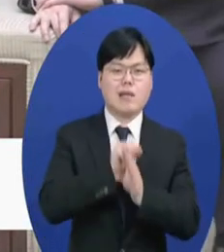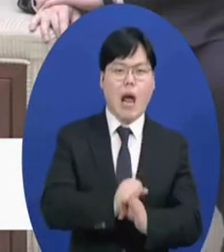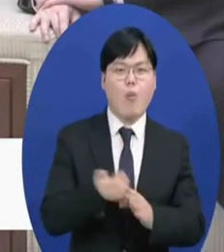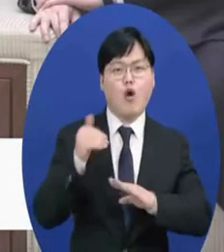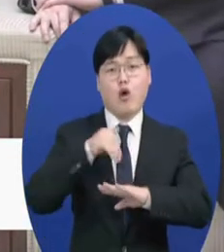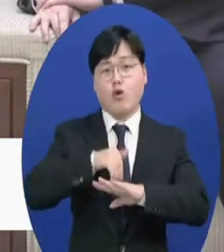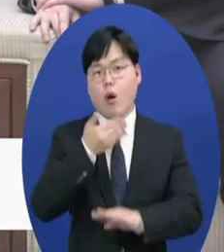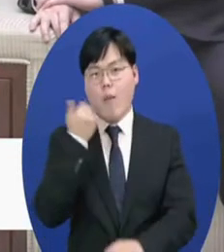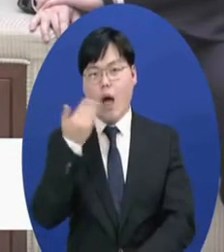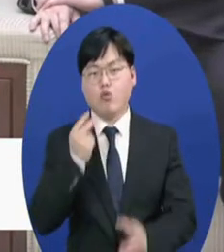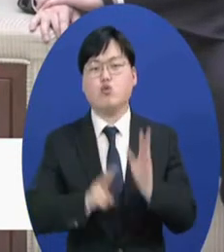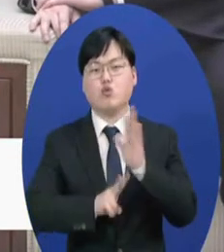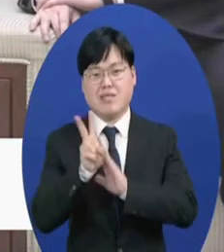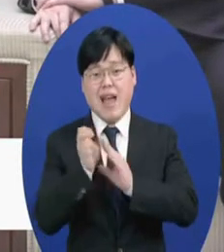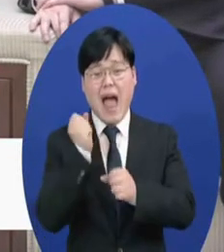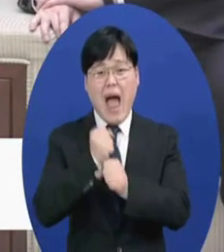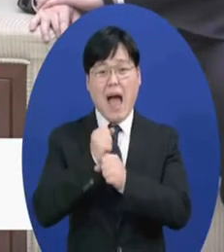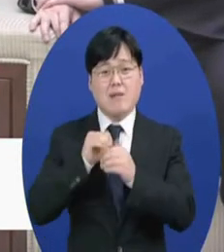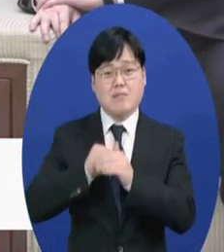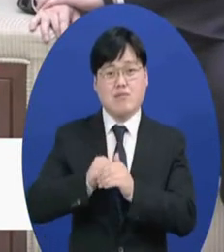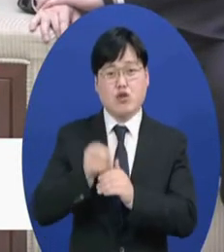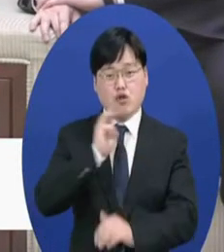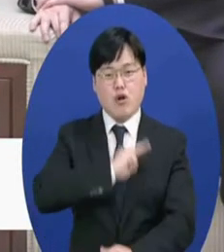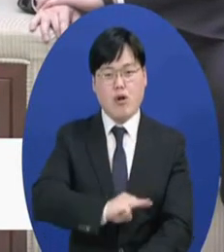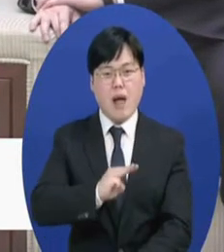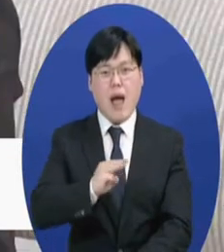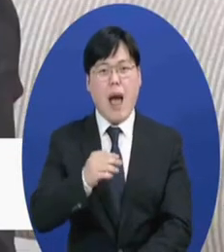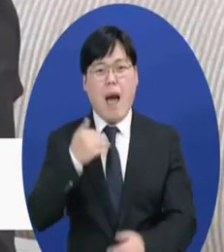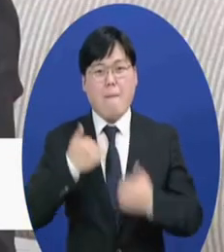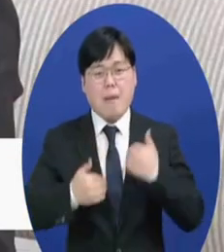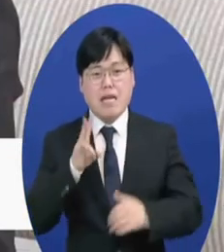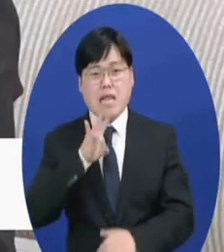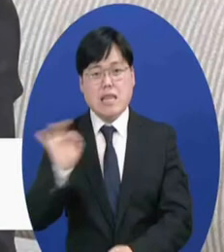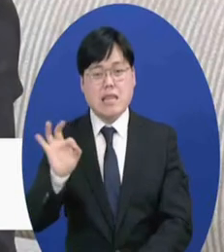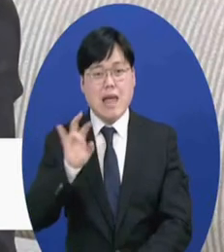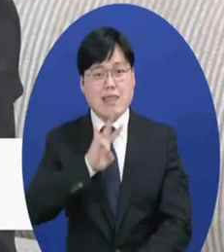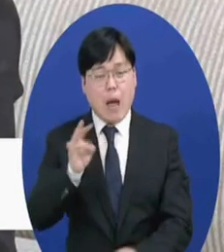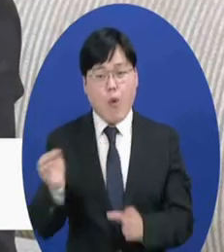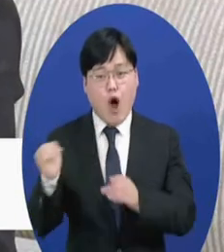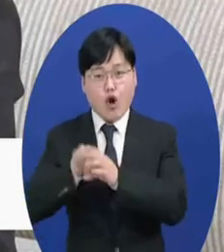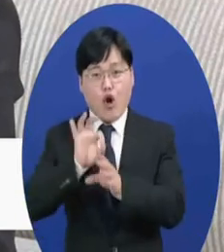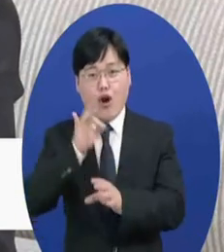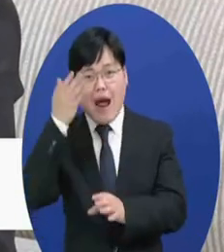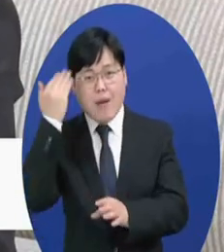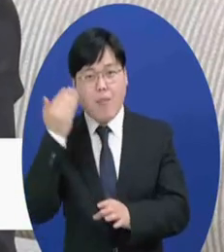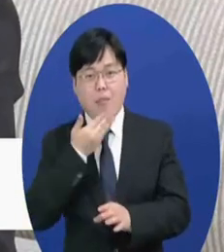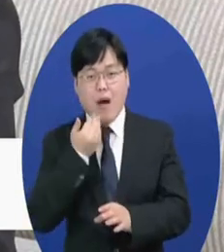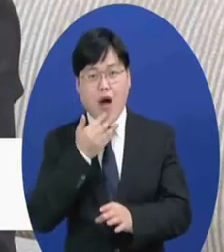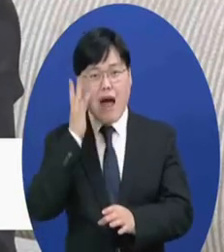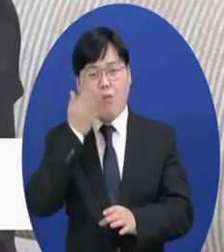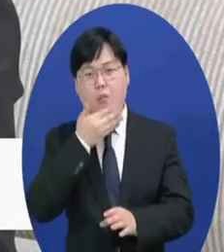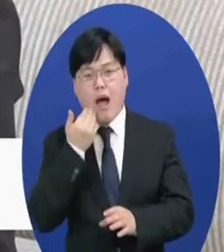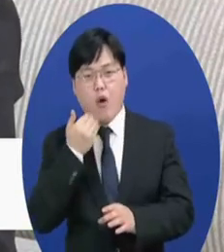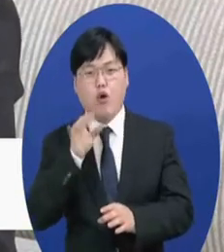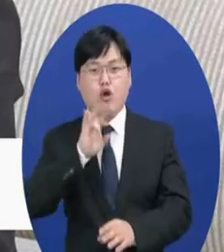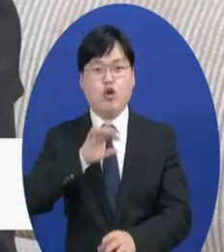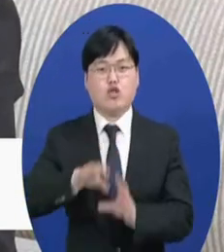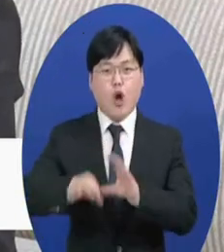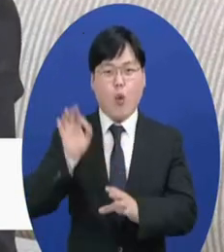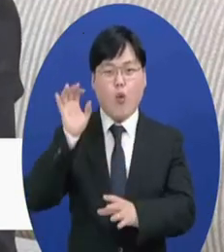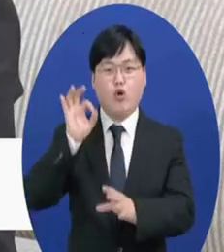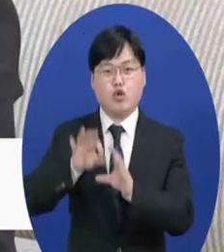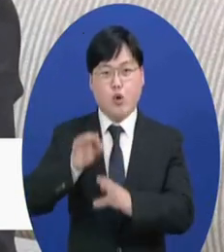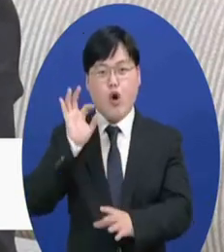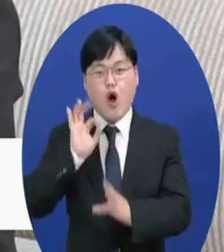тогтворгүй байдал бий болдог байна. Ажилтайгаа үлдэхийн тулд багш нар намчрахаас өөр гарцгүй болдог. Сонгуульд дэвшдэг, оролцдог, иргэдэд нөлөөлдөг,